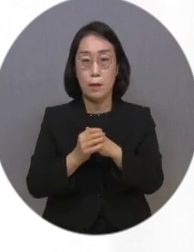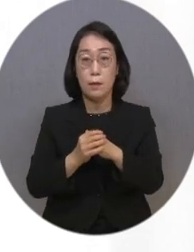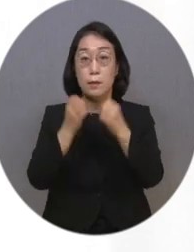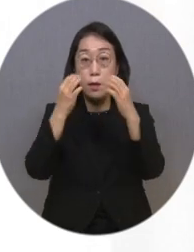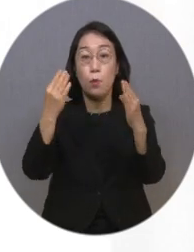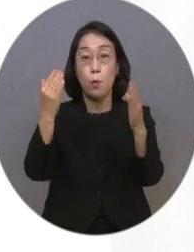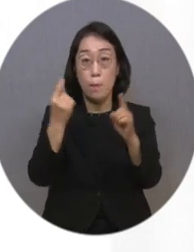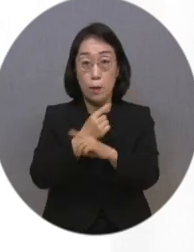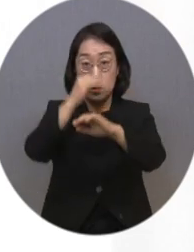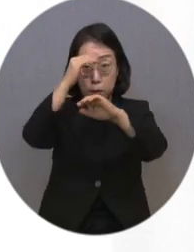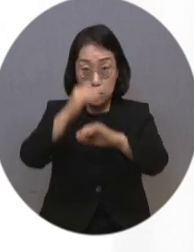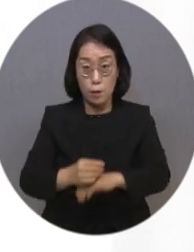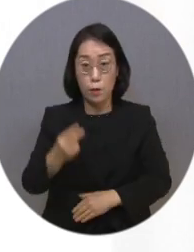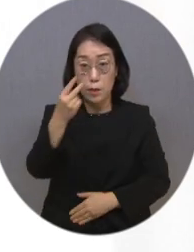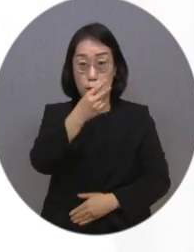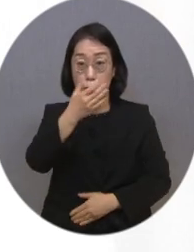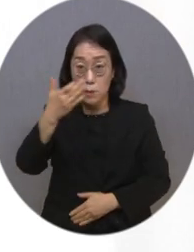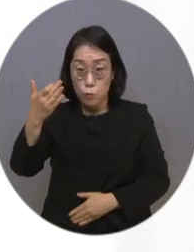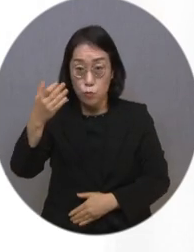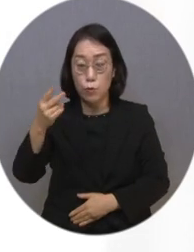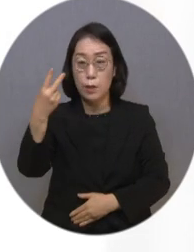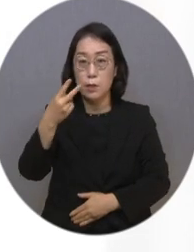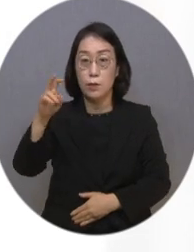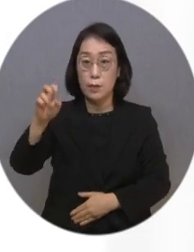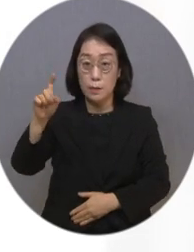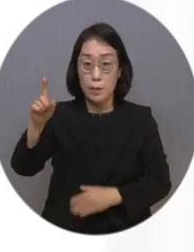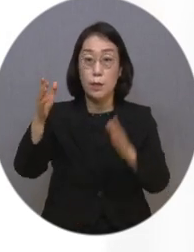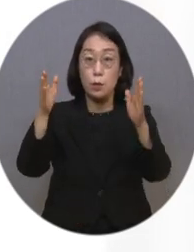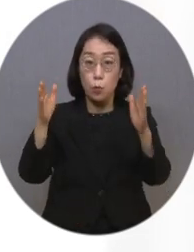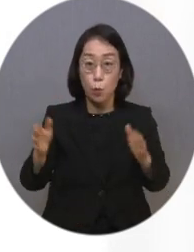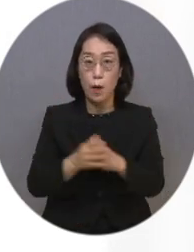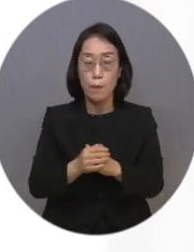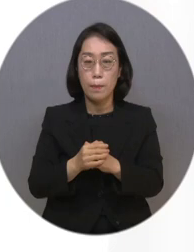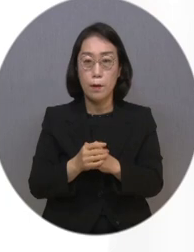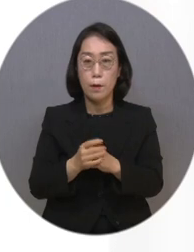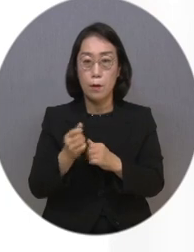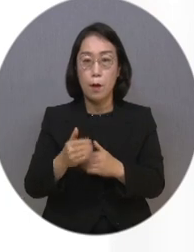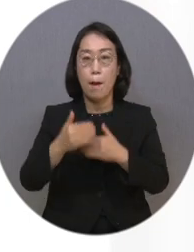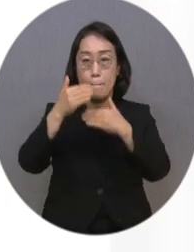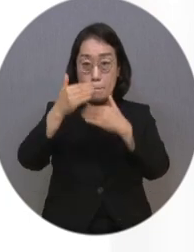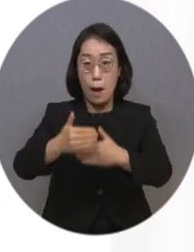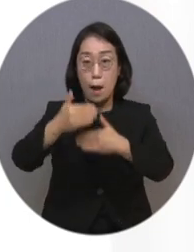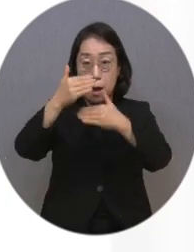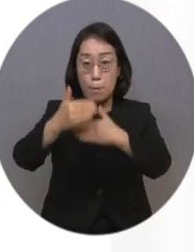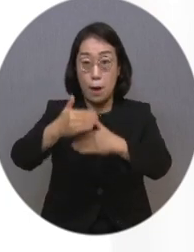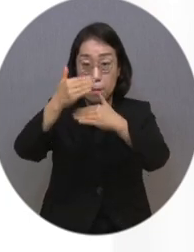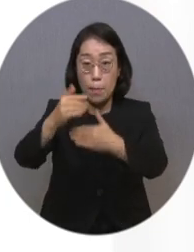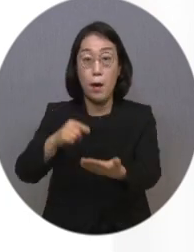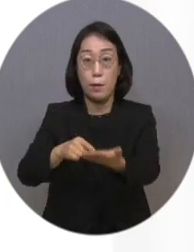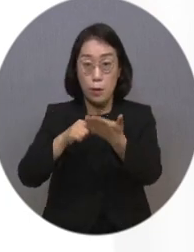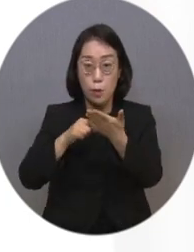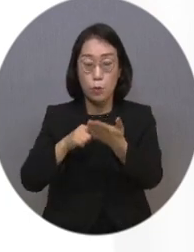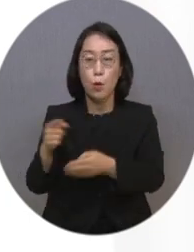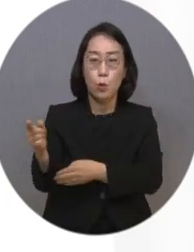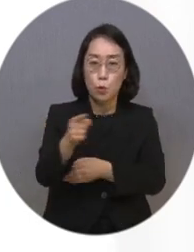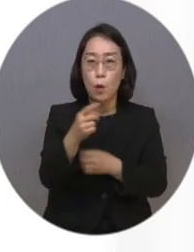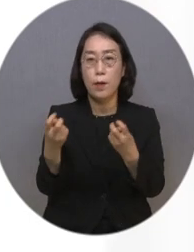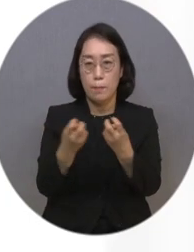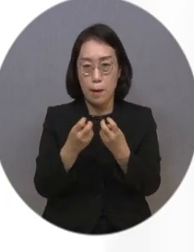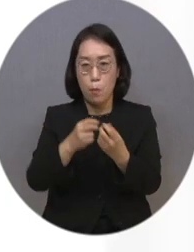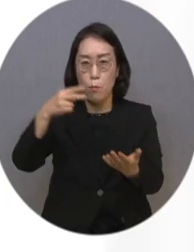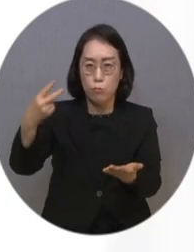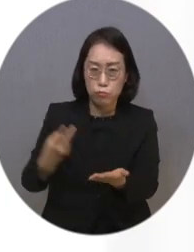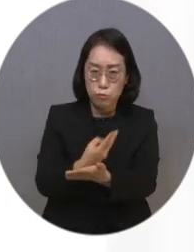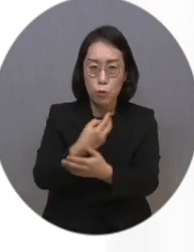계정판은 지난 2019년에서 2021년까지 순차적으로 발간한 초판본에 소화기 사용법과